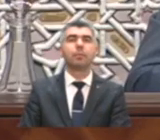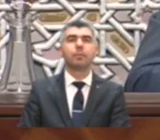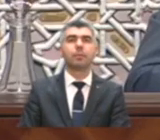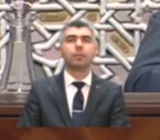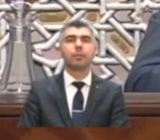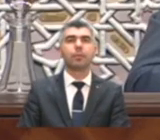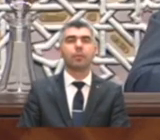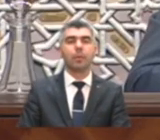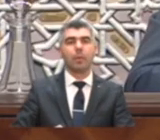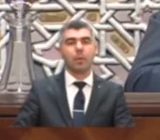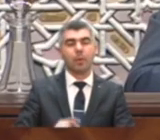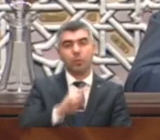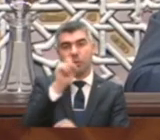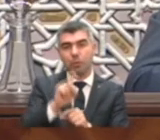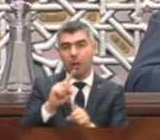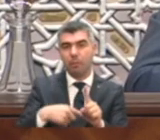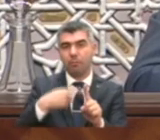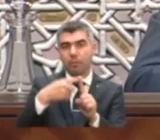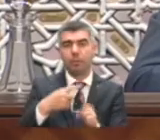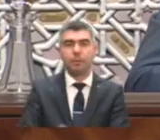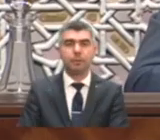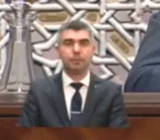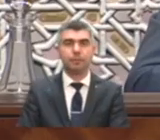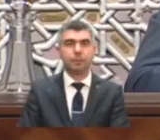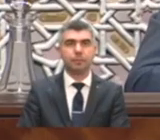الوزير. تفضلوا السيد النائب المحترم.